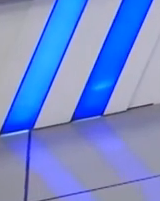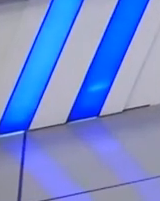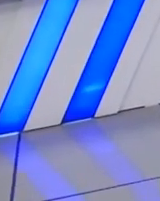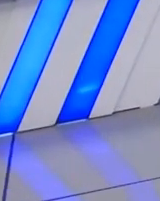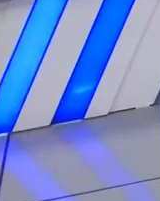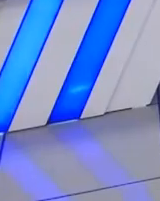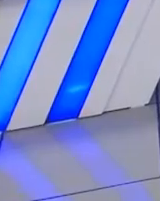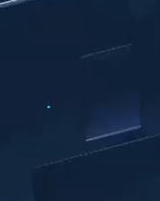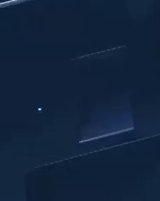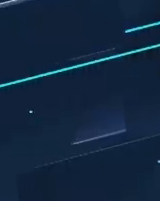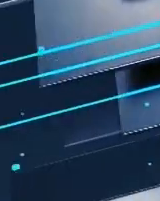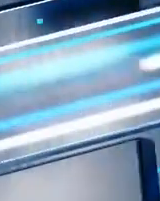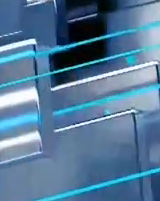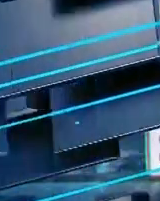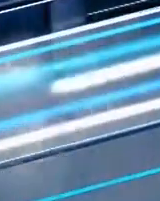көретіндеріңіз.